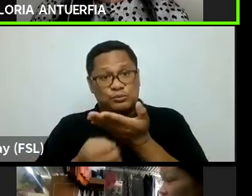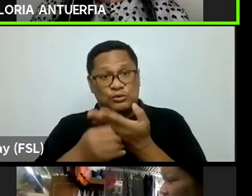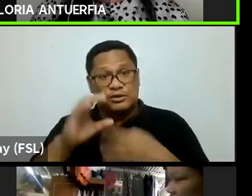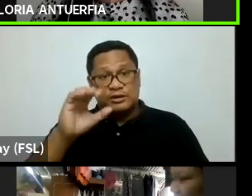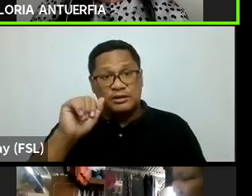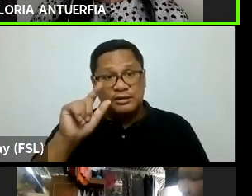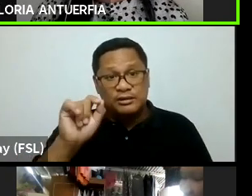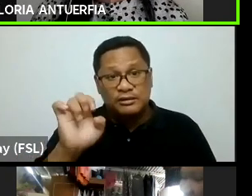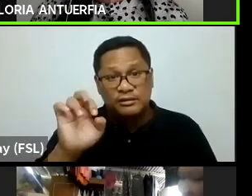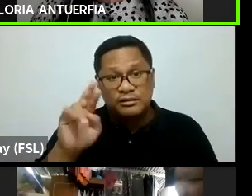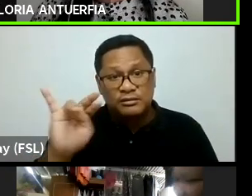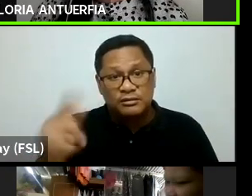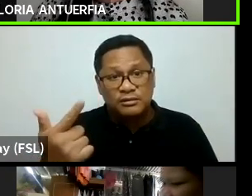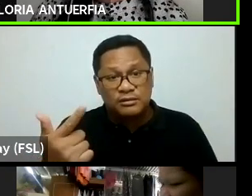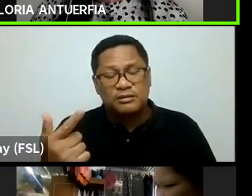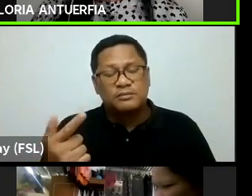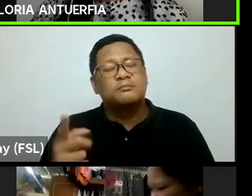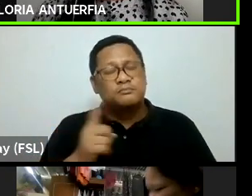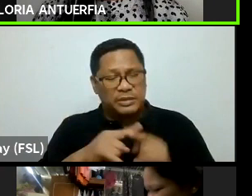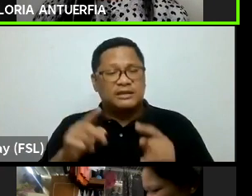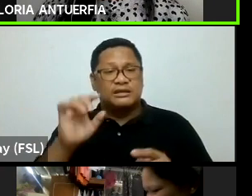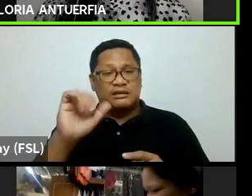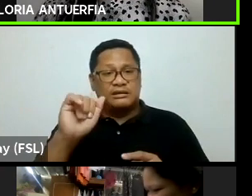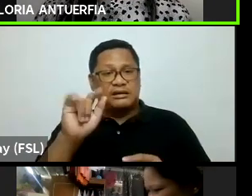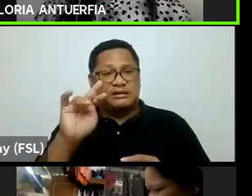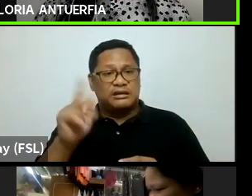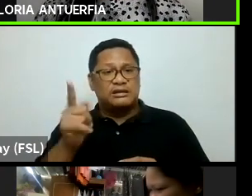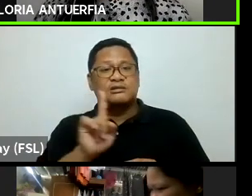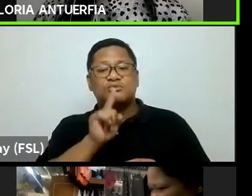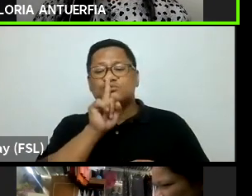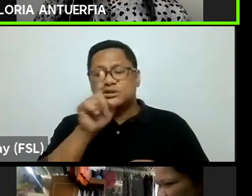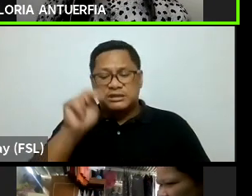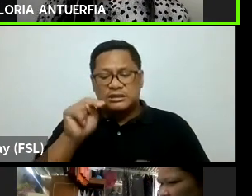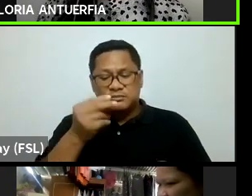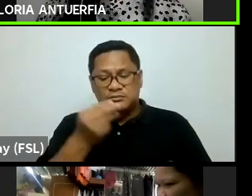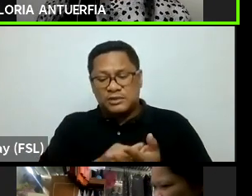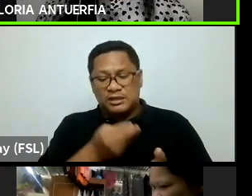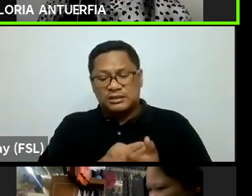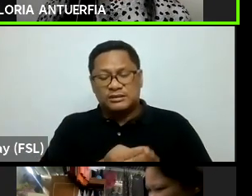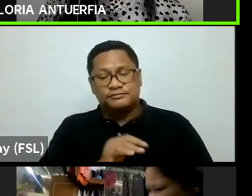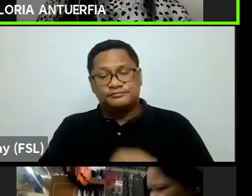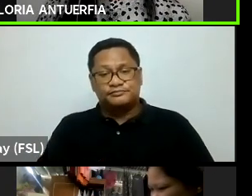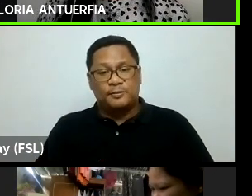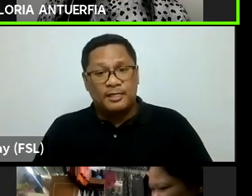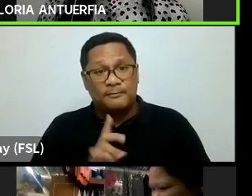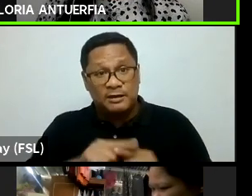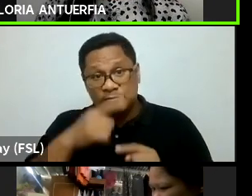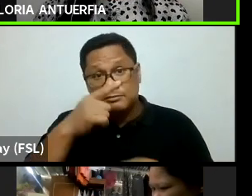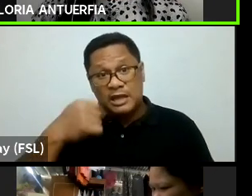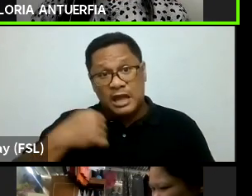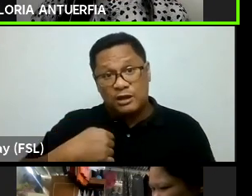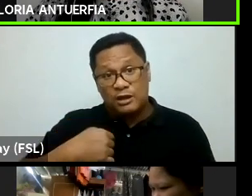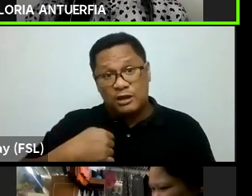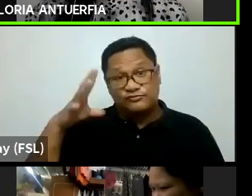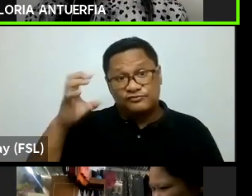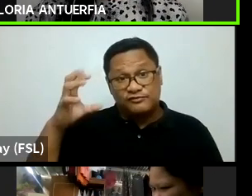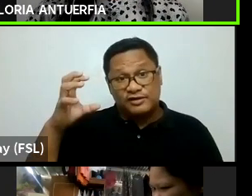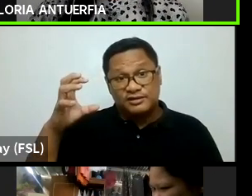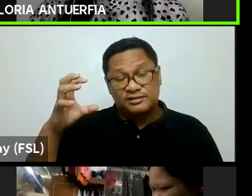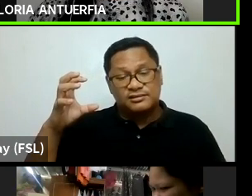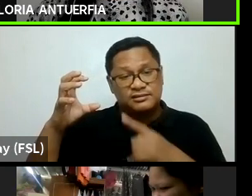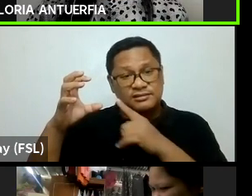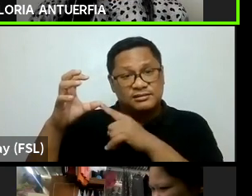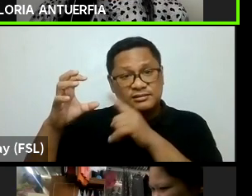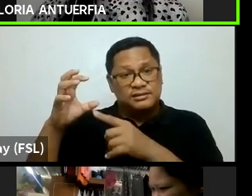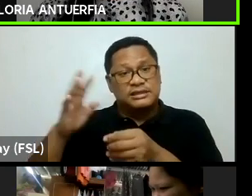say catering is you need money, you need much money. So ako naman, yung 500 sa akin is enough